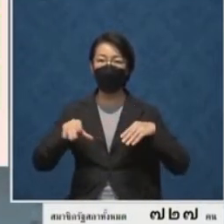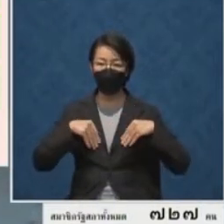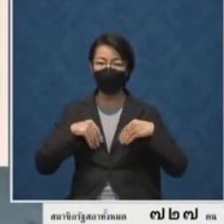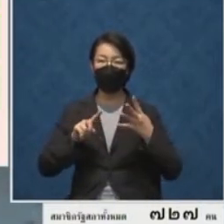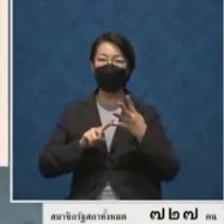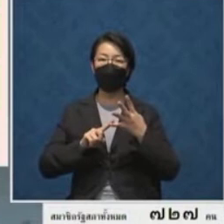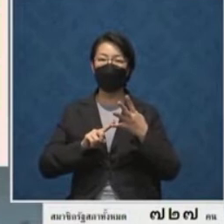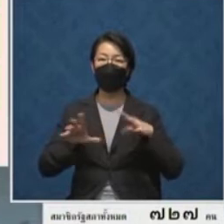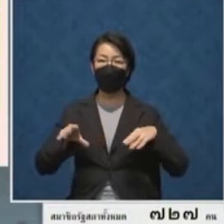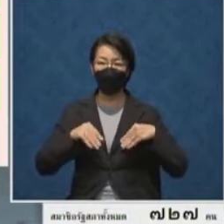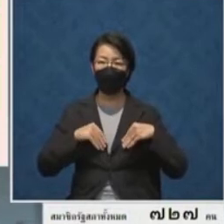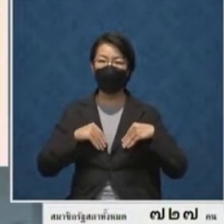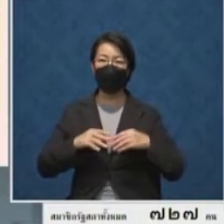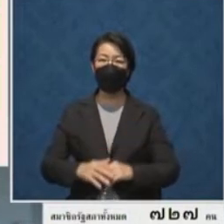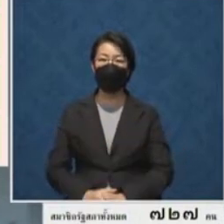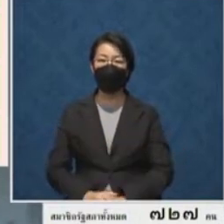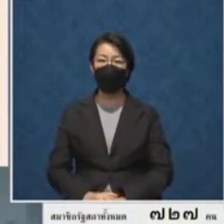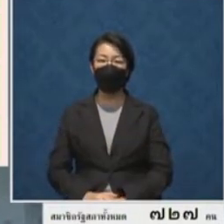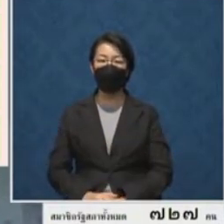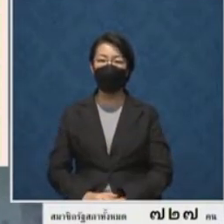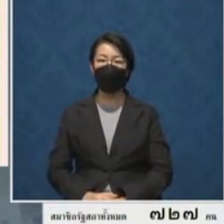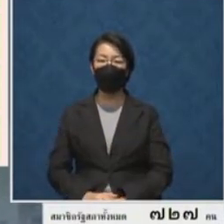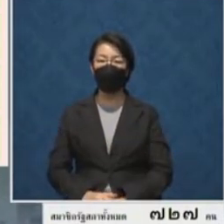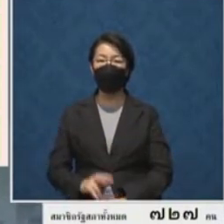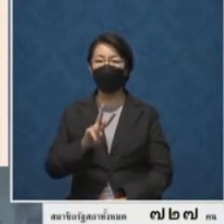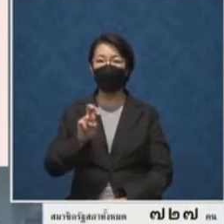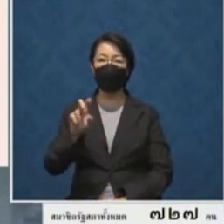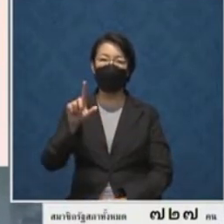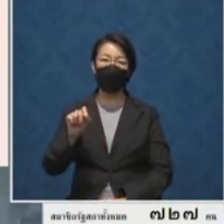รับหลักการ 228พลเอกธีรเดชมีเพียร